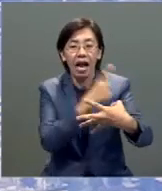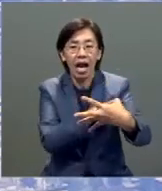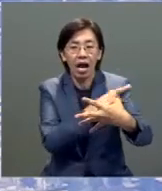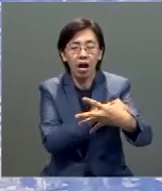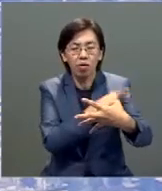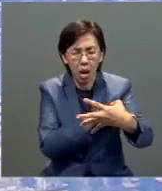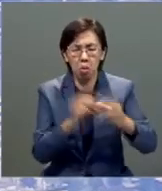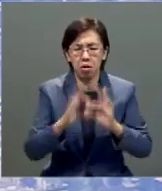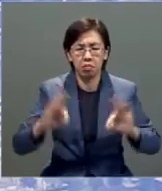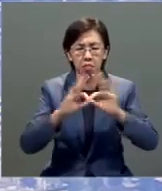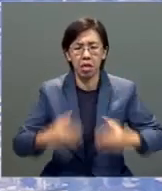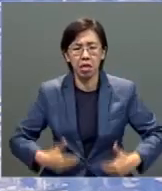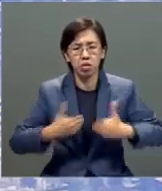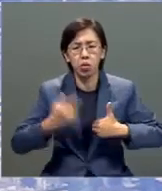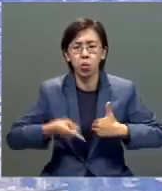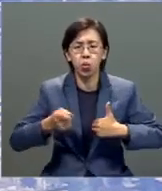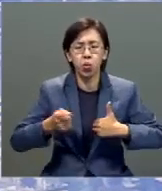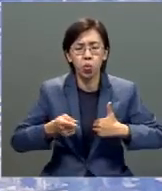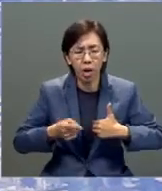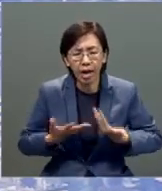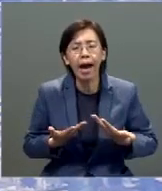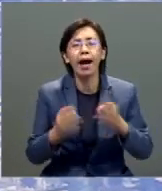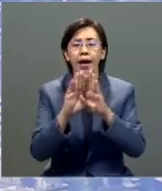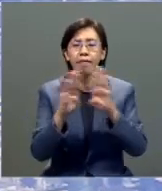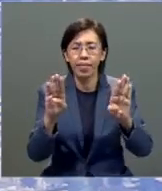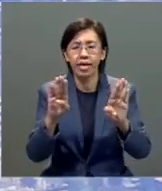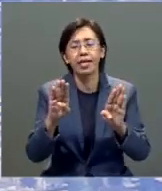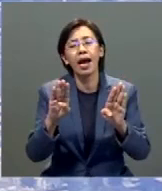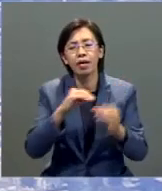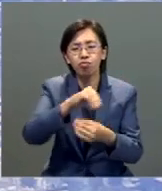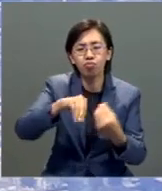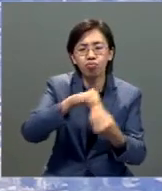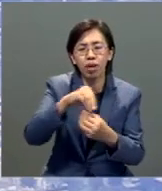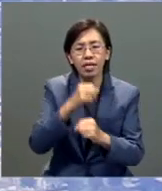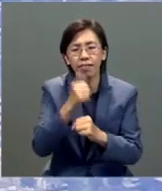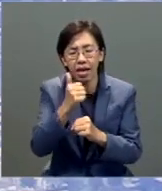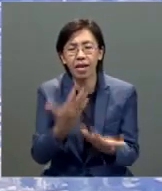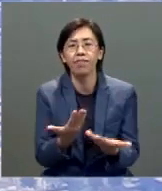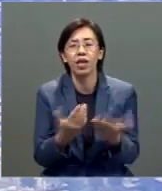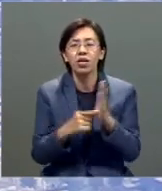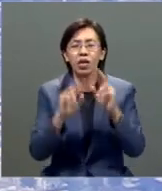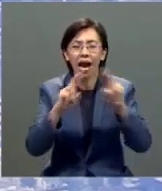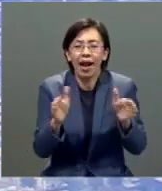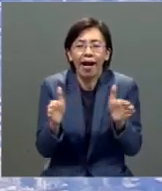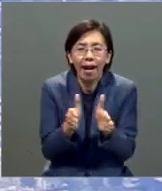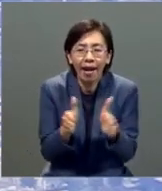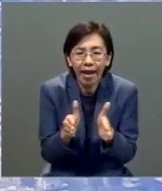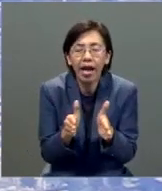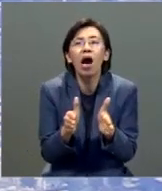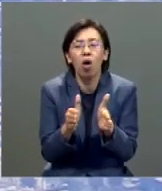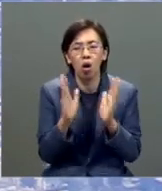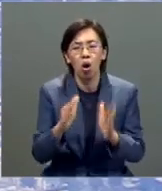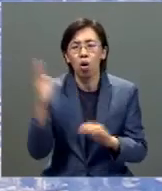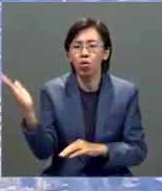เป็นในชีวิตประจำวันนะครับสามารถที่จะเปิดให้ดำเนินการได้อาจจะเป็นสถานประกอบการขนาดเล็กอยู่ในที่โล่งแจ้งนะ